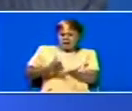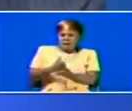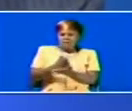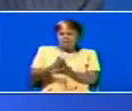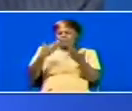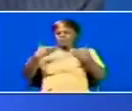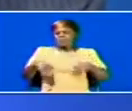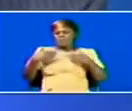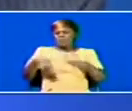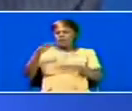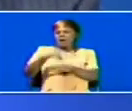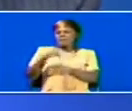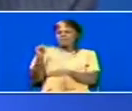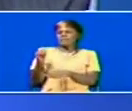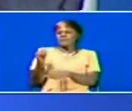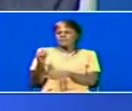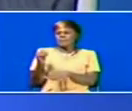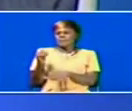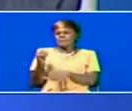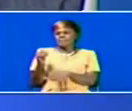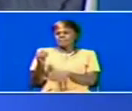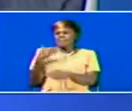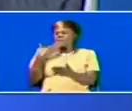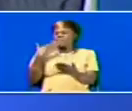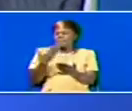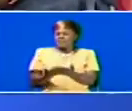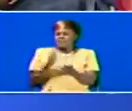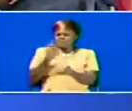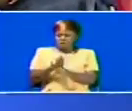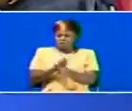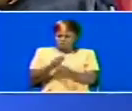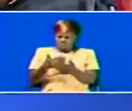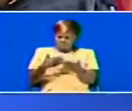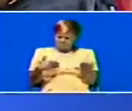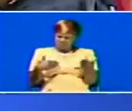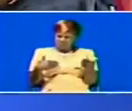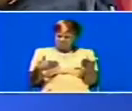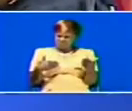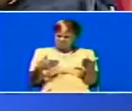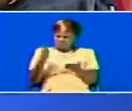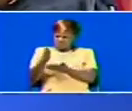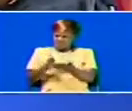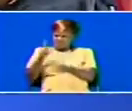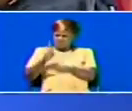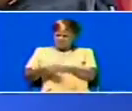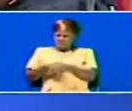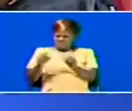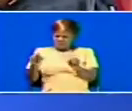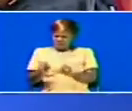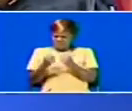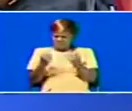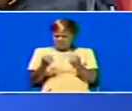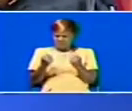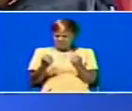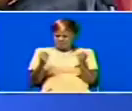ambao wanataka sheria iwakimu. Asante sana. Kabla sijakuacha, lakini kuna wakati mwingine kunatokea matukio kama haya